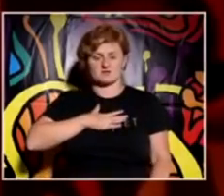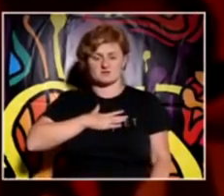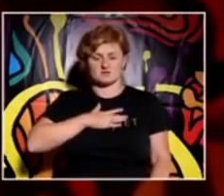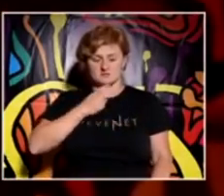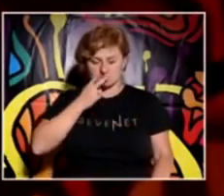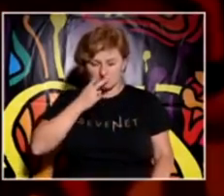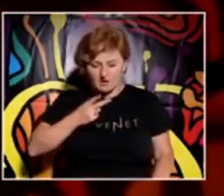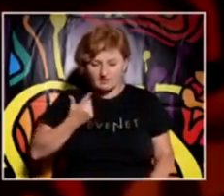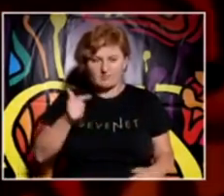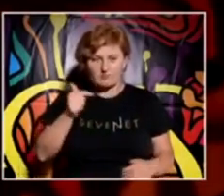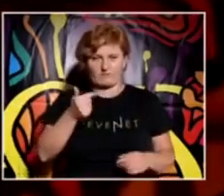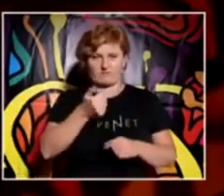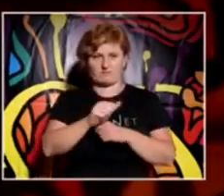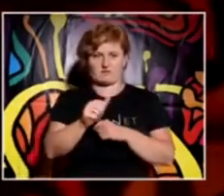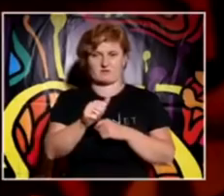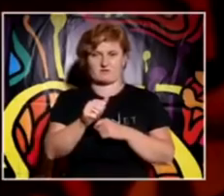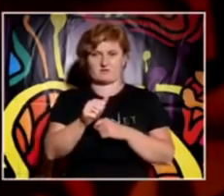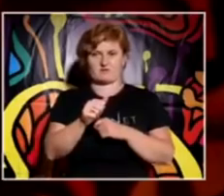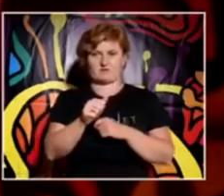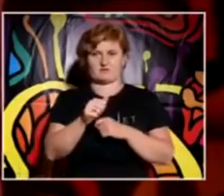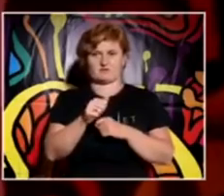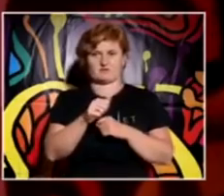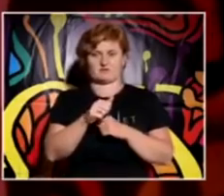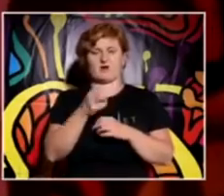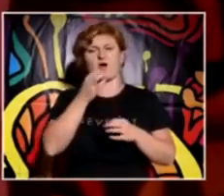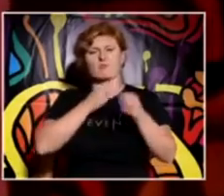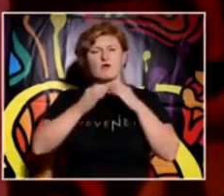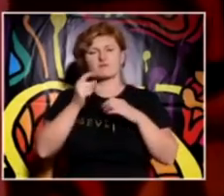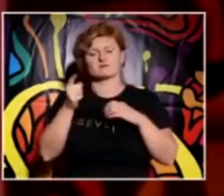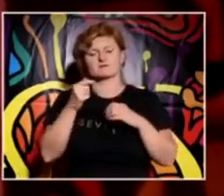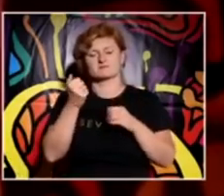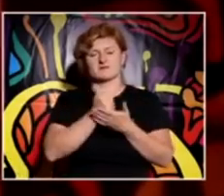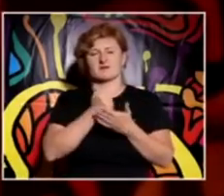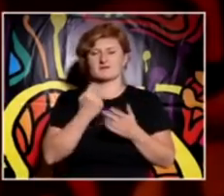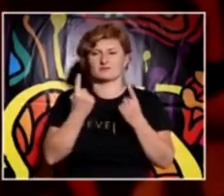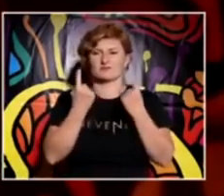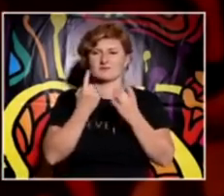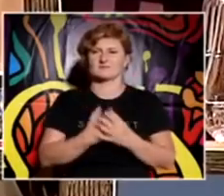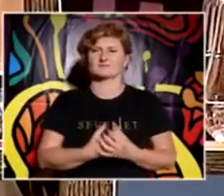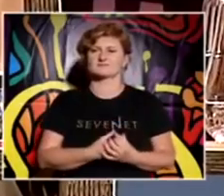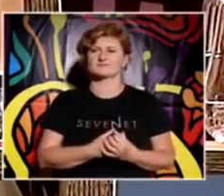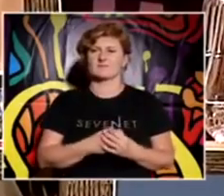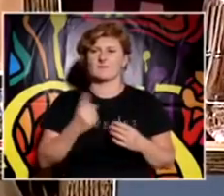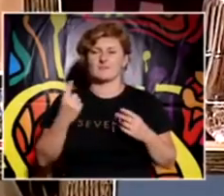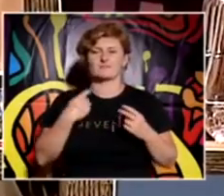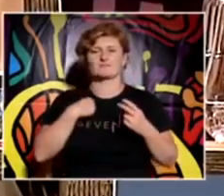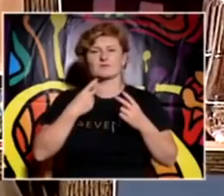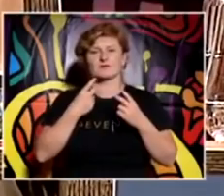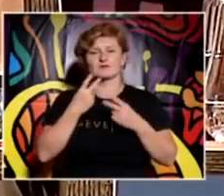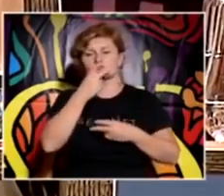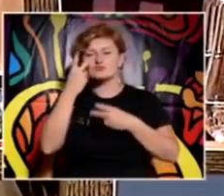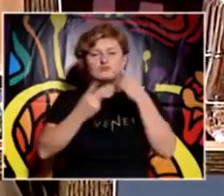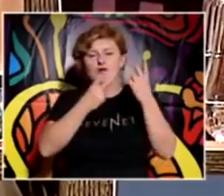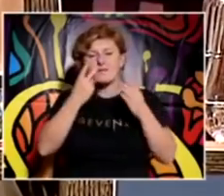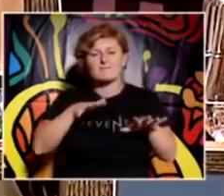które nieistniejące tam ułatwiłyby ci pedałowanie zdecydowanie. Opowiedz o tym proszę trochę. No, szukałem jakiegoś miejsca na zaręczyny